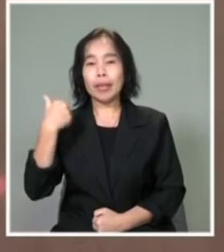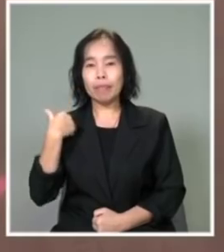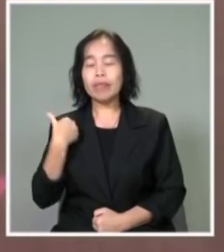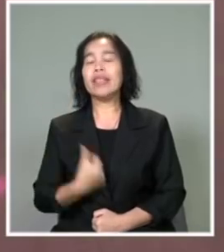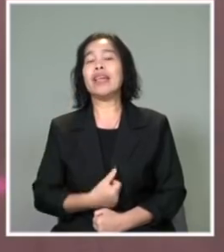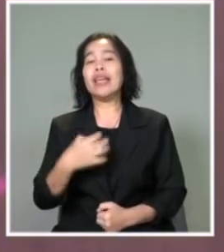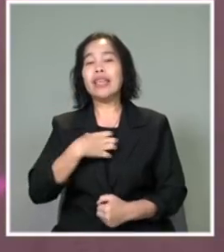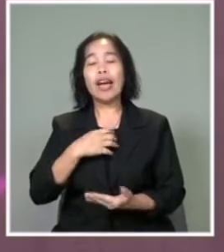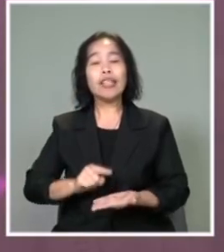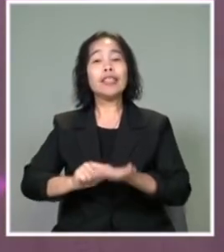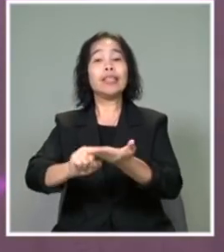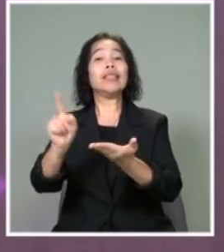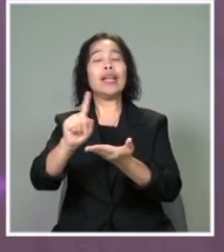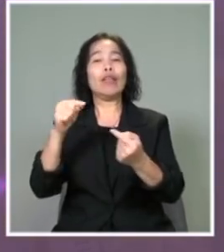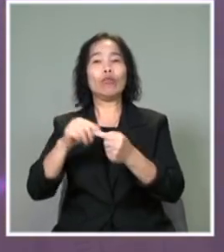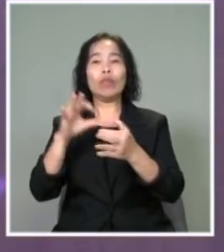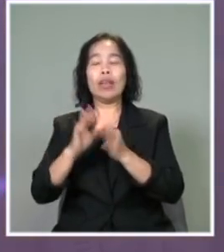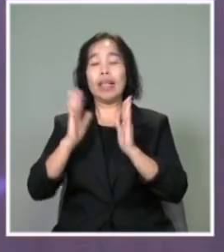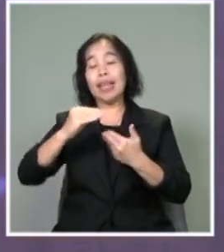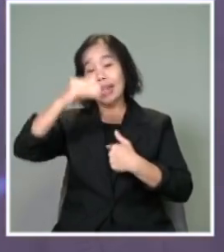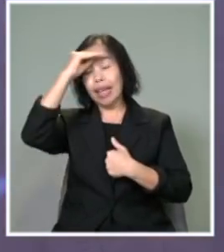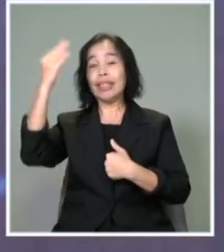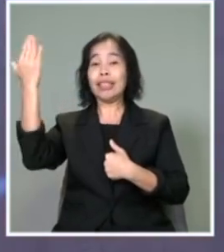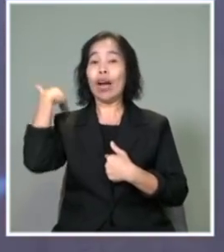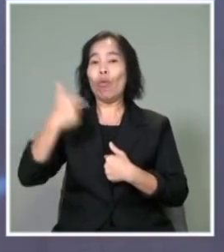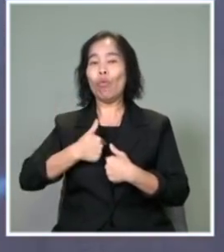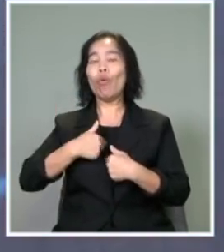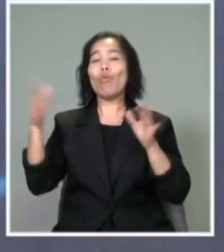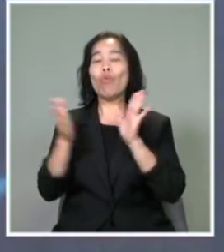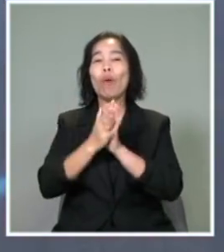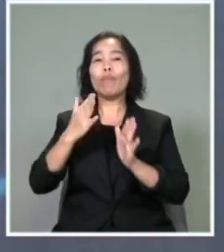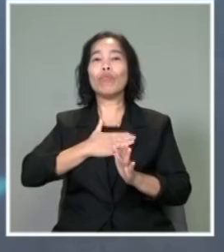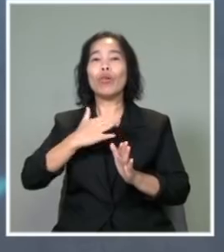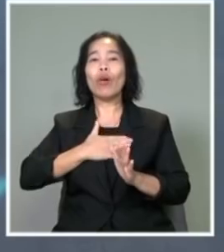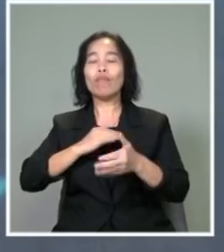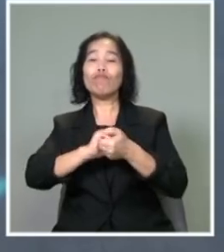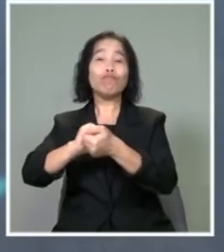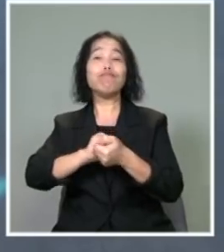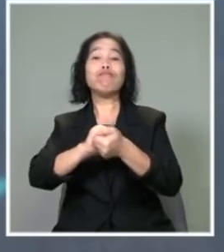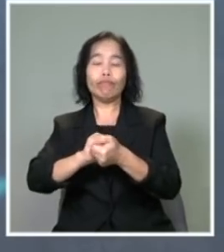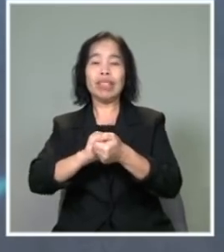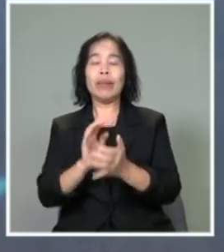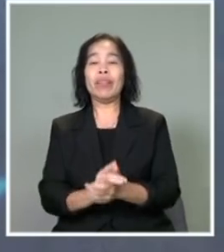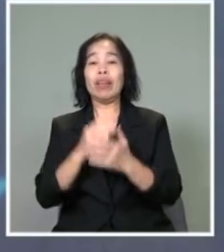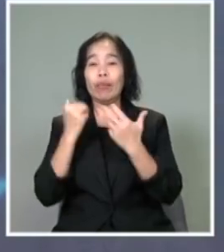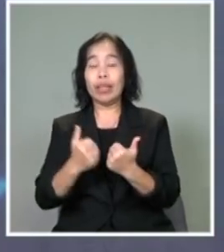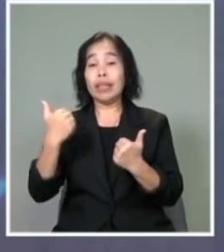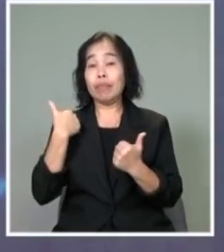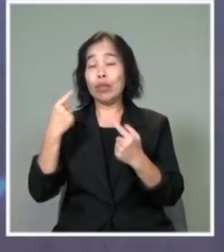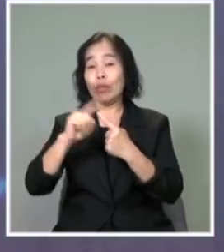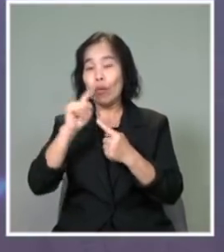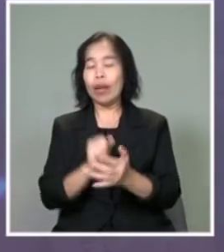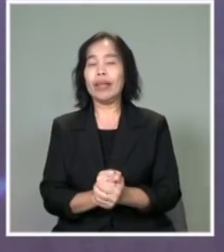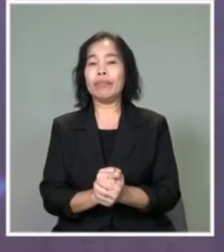สนอครับในฐานะของหนึ่งในศิษย์เก่าของโรงเรียนในเครือฟุตบอลของจตุรมิตรนะครับวันนี้ครับผมจะพาผู้ชมไปทำ